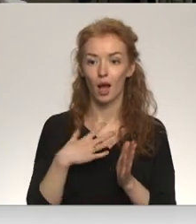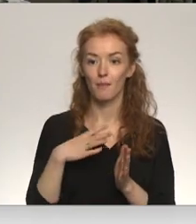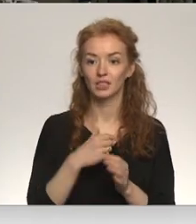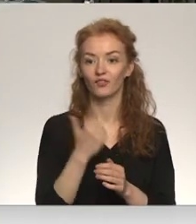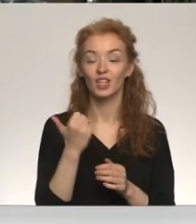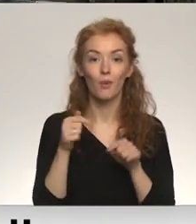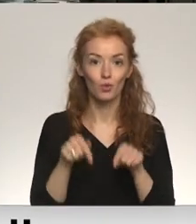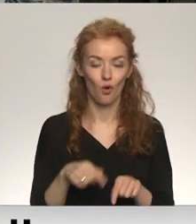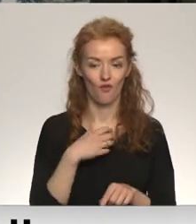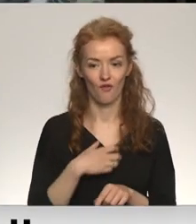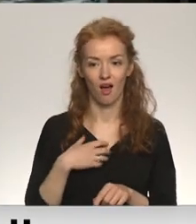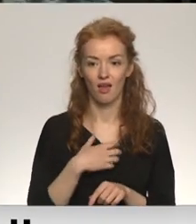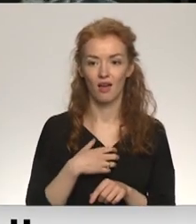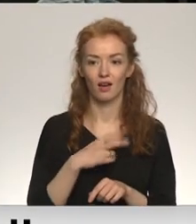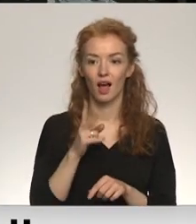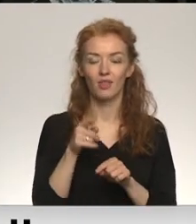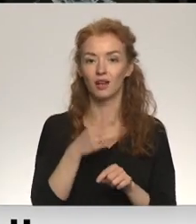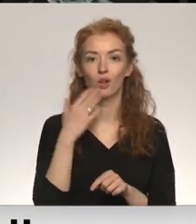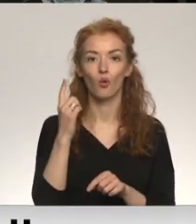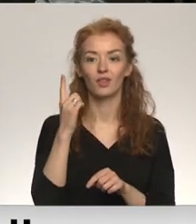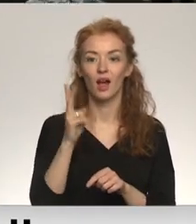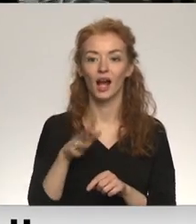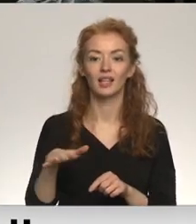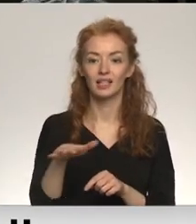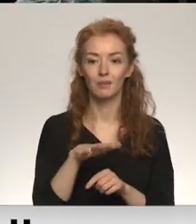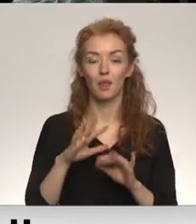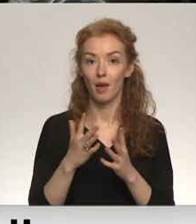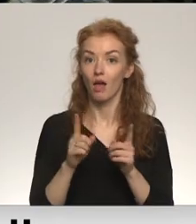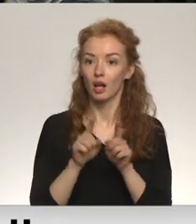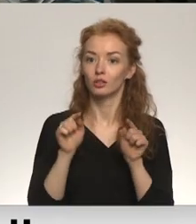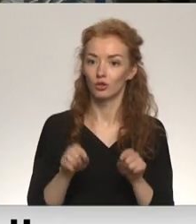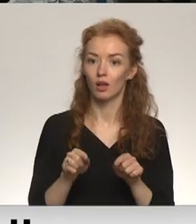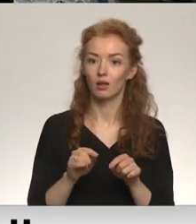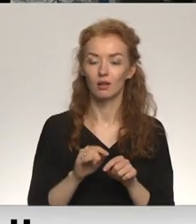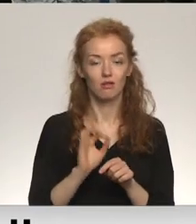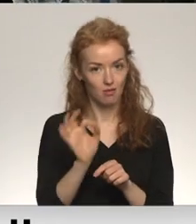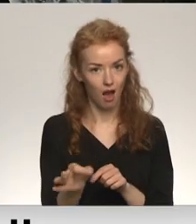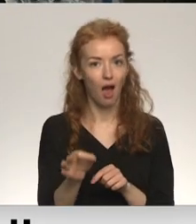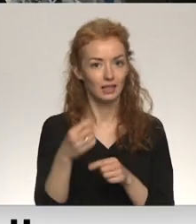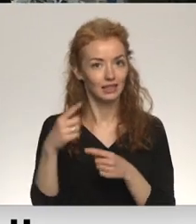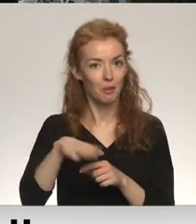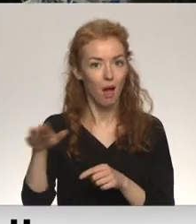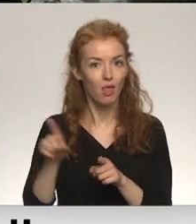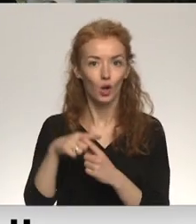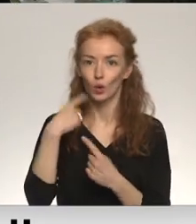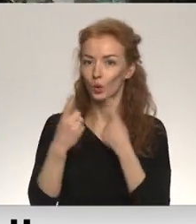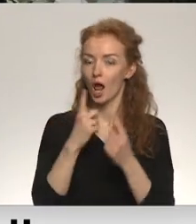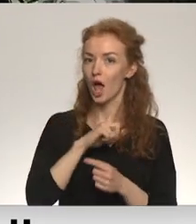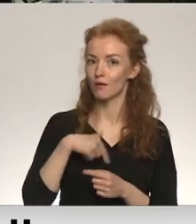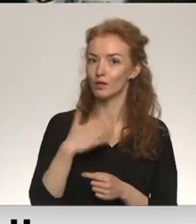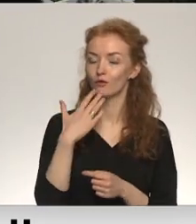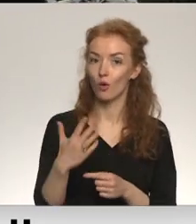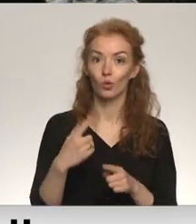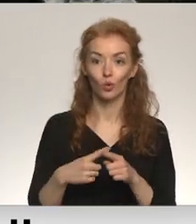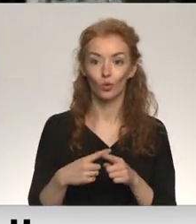Jā, šeit nevien... draugi. Jā, ka tas nav tikai ka ģimenē, bet arī šeit, bērni, citi bērni arī runā latviski. Un